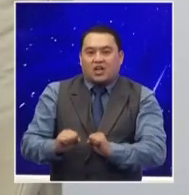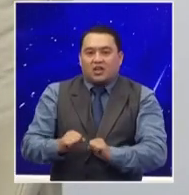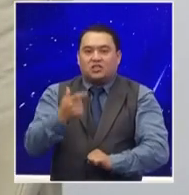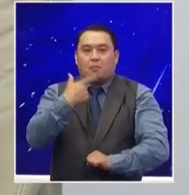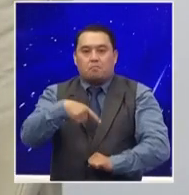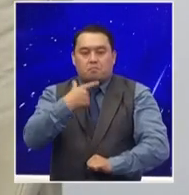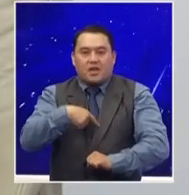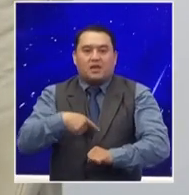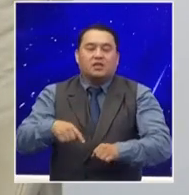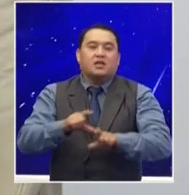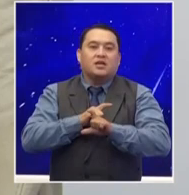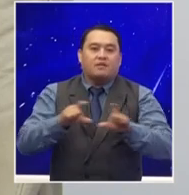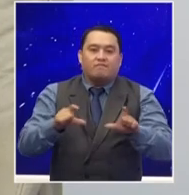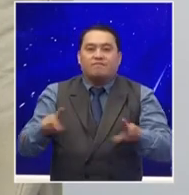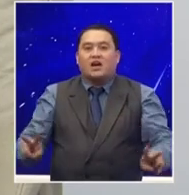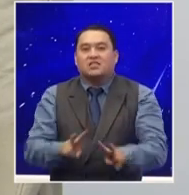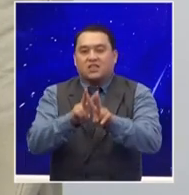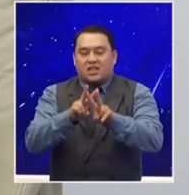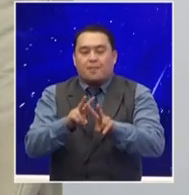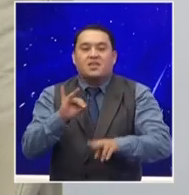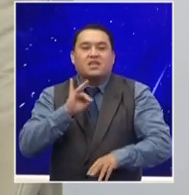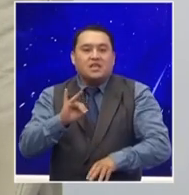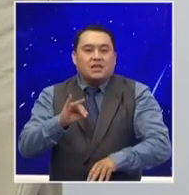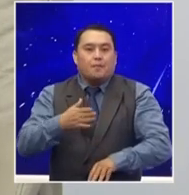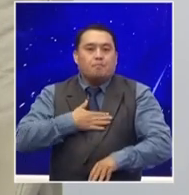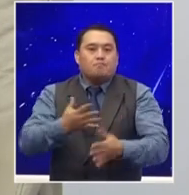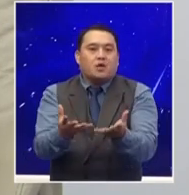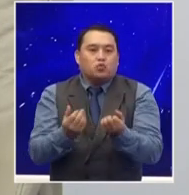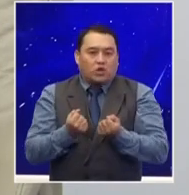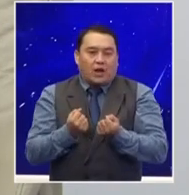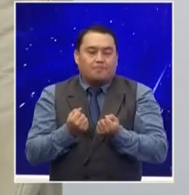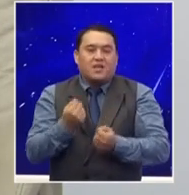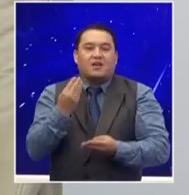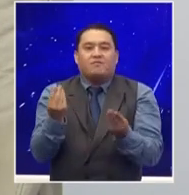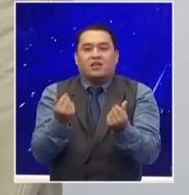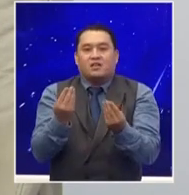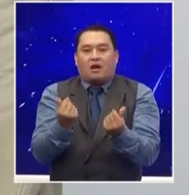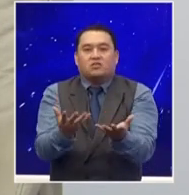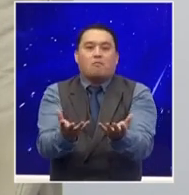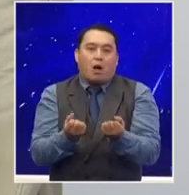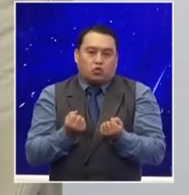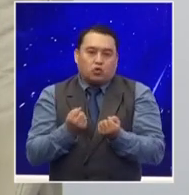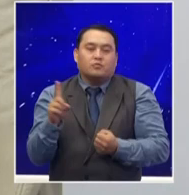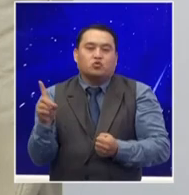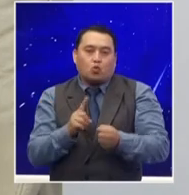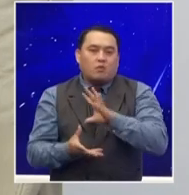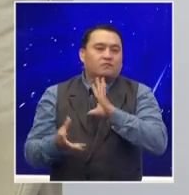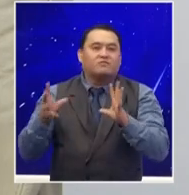перед ведомствами в Астане и получаем финансовые средства для того, чтобы в